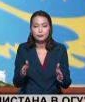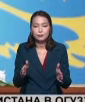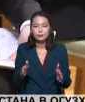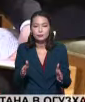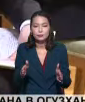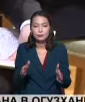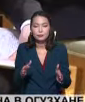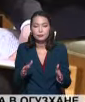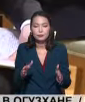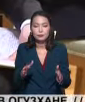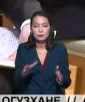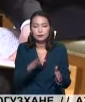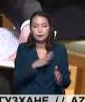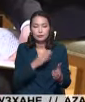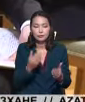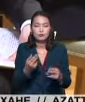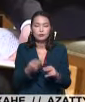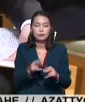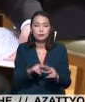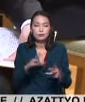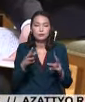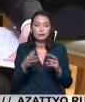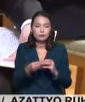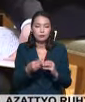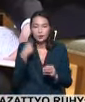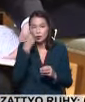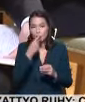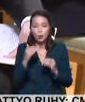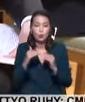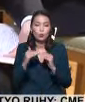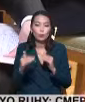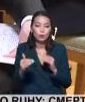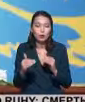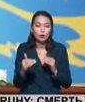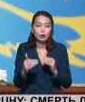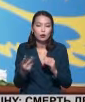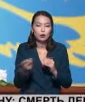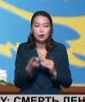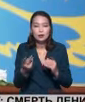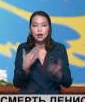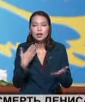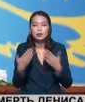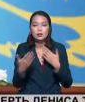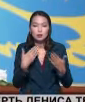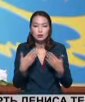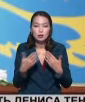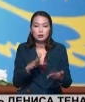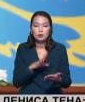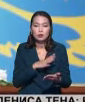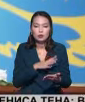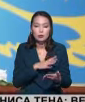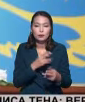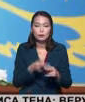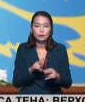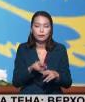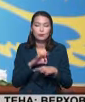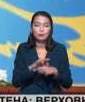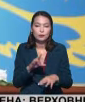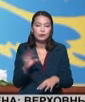Была дана высокая оценка нынешнему уровню двустороннего диалога, который ведется по